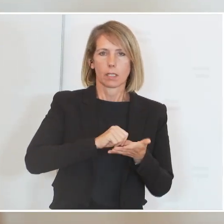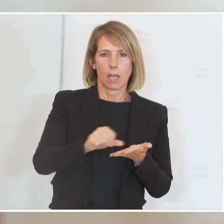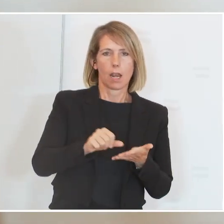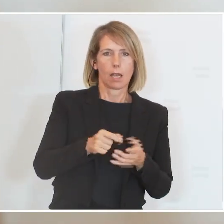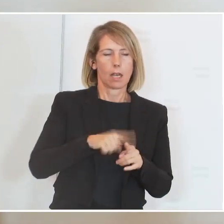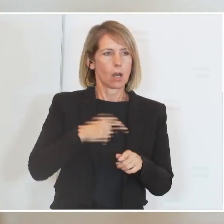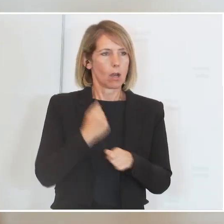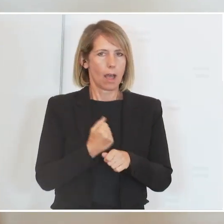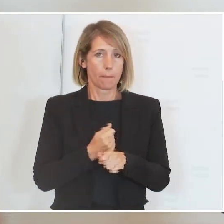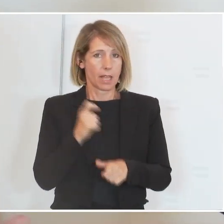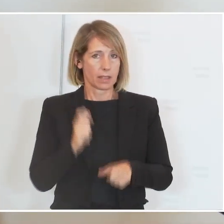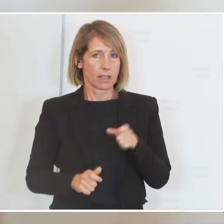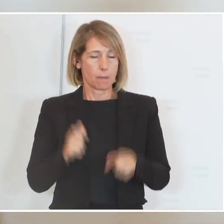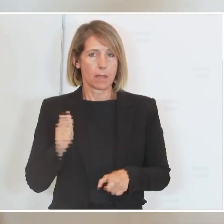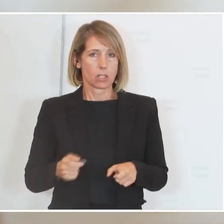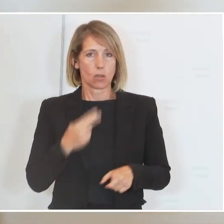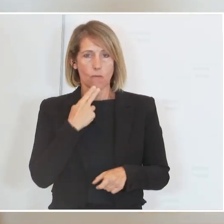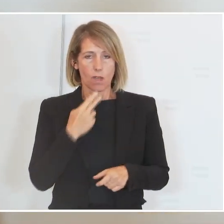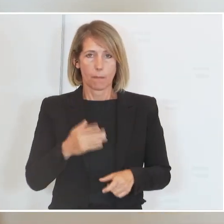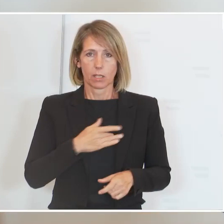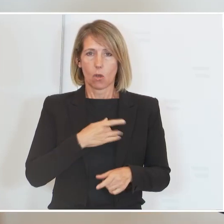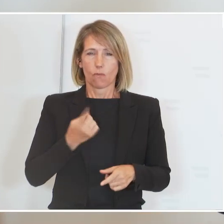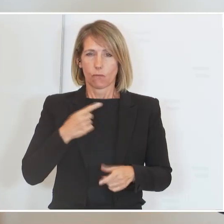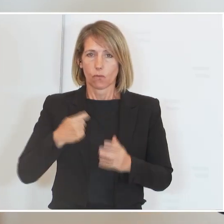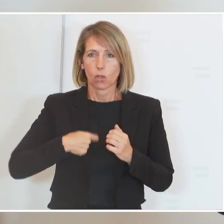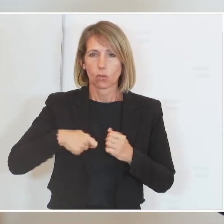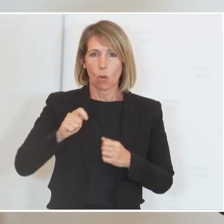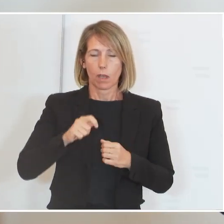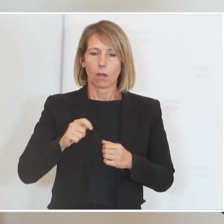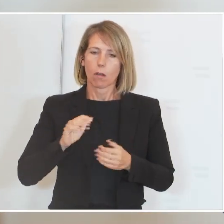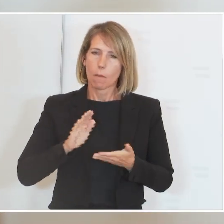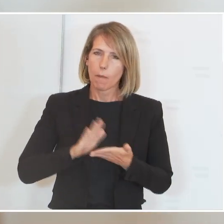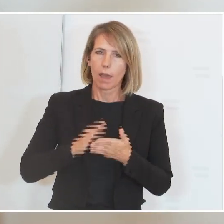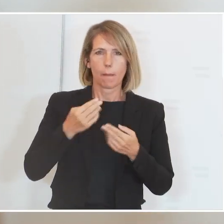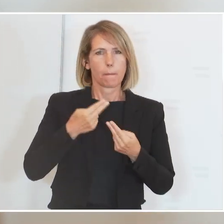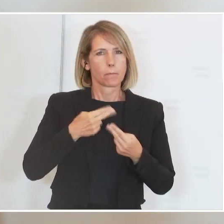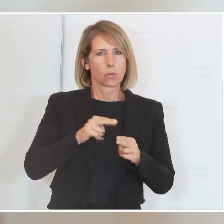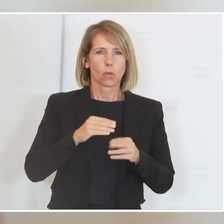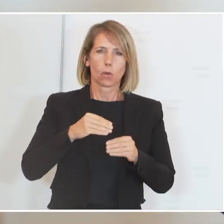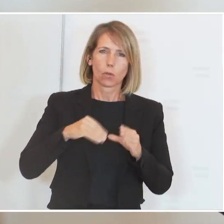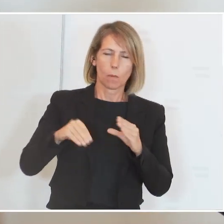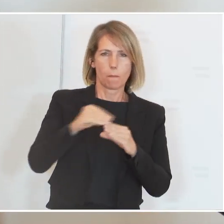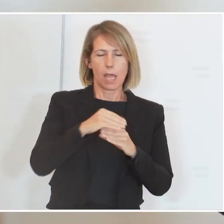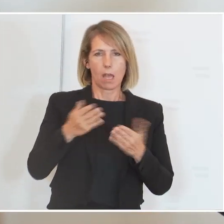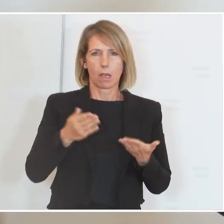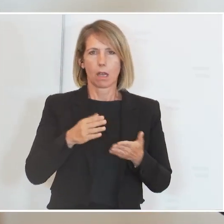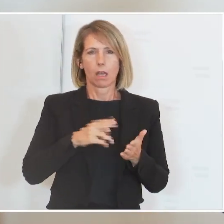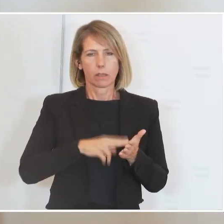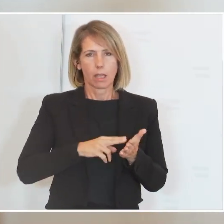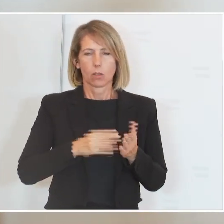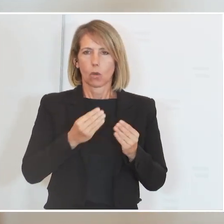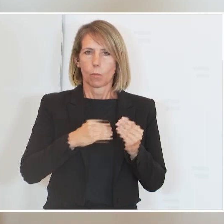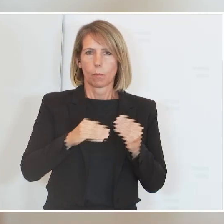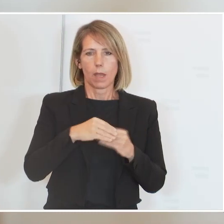Menschen, die von der massiven Teuerung jetzt auch betroffen sind, einfach mehr bleibt, mehr netto vom Brutto bleibt und dass der Staat nicht